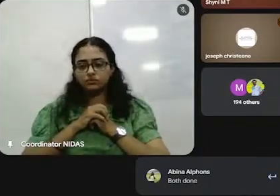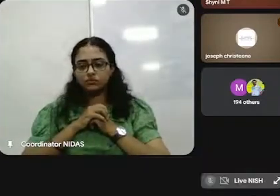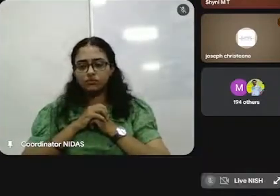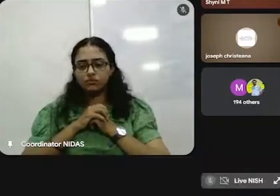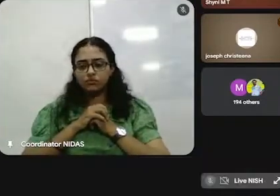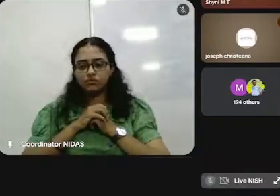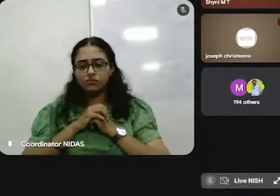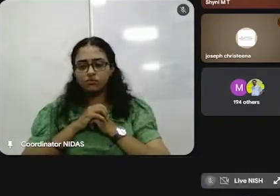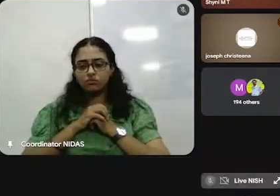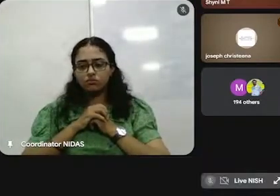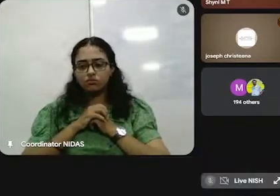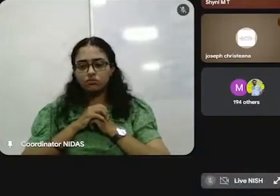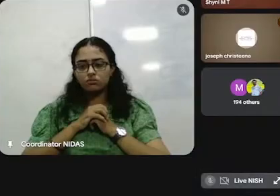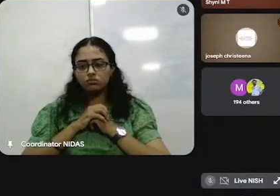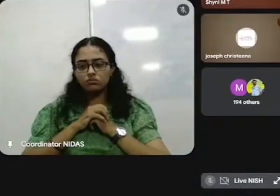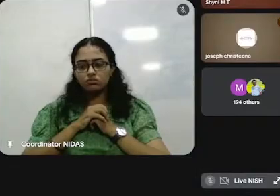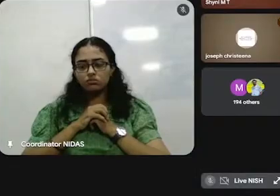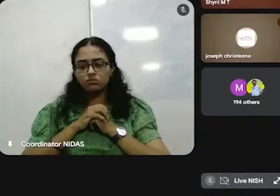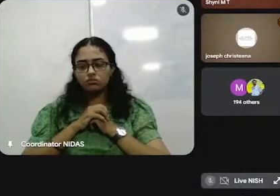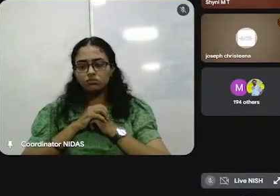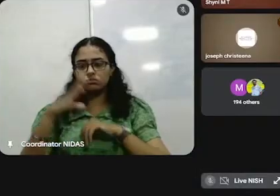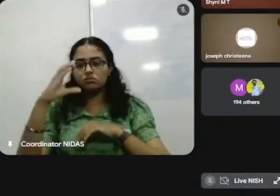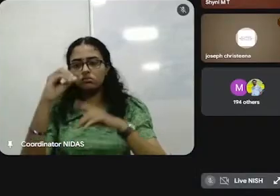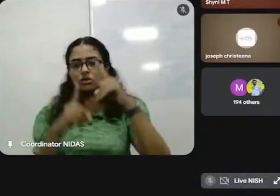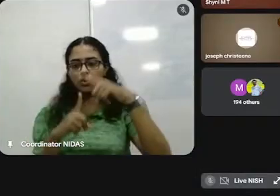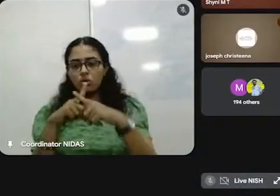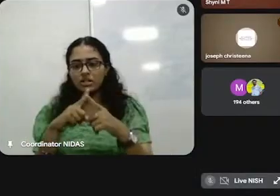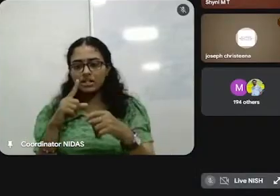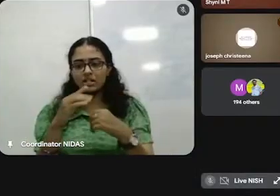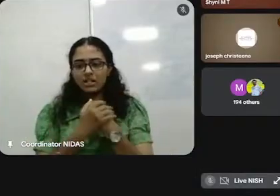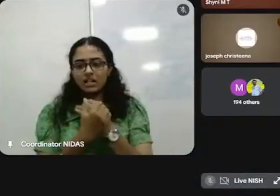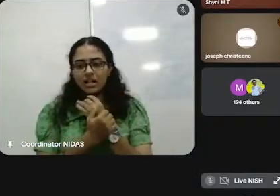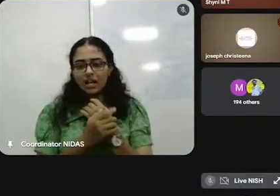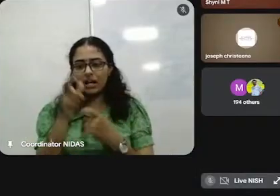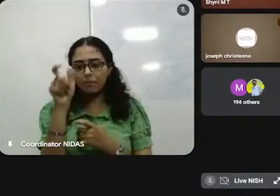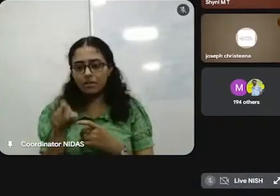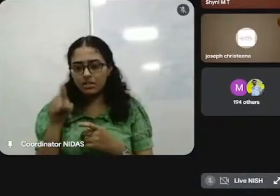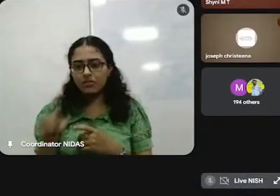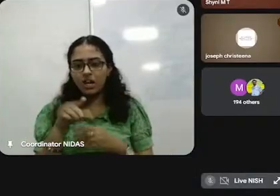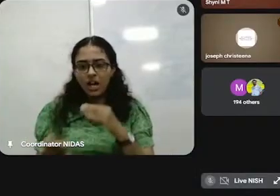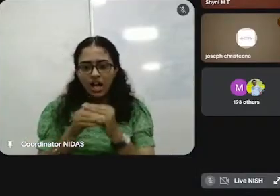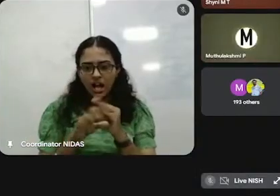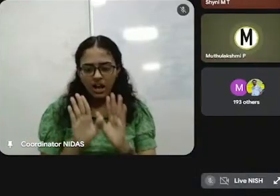അതുപോലെ ഓക്യുപേഷൻ തെറാപ്പിസ്റ്റ് മുത്തുലക്ഷ്മി മാഡം ഉണ്ട്. മാഡത്തിന് എന്തെങ്കിലും ആഡ് ചെയ്യാനായിട്ടുണ്ടോ?